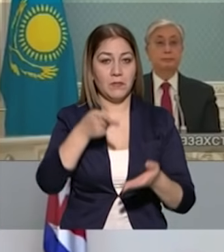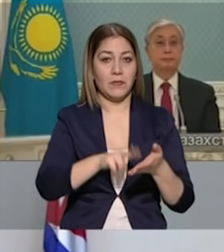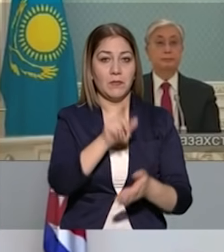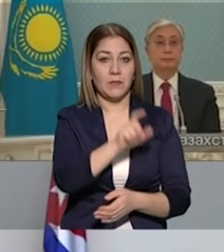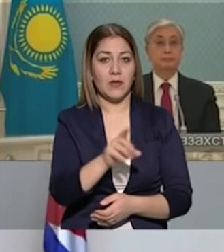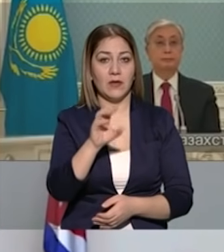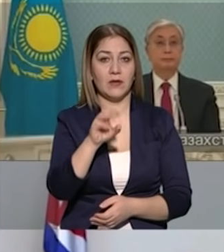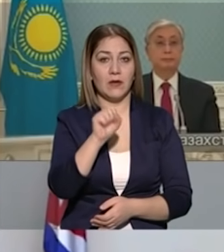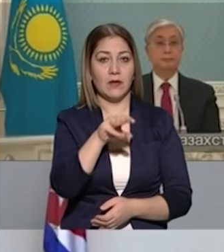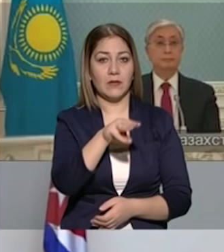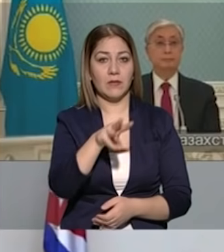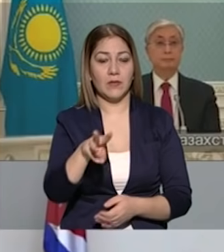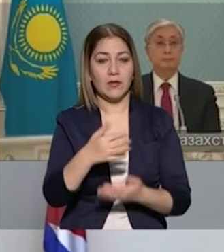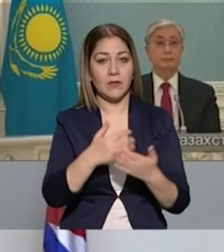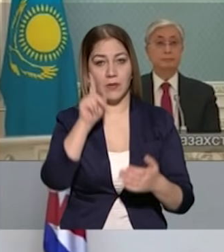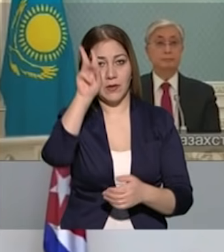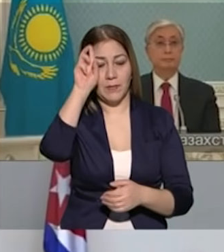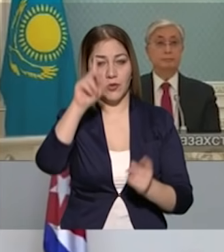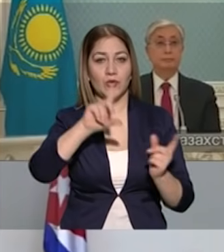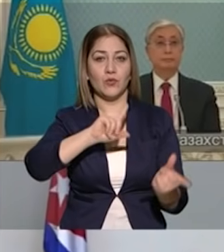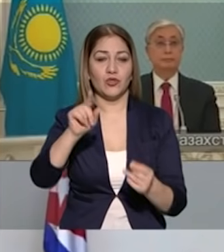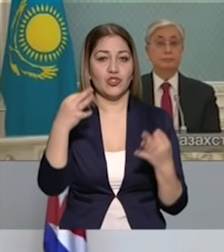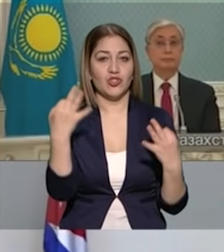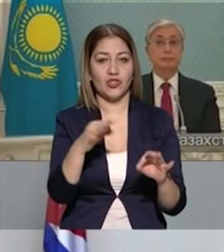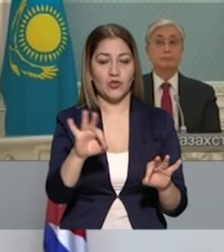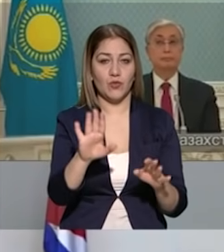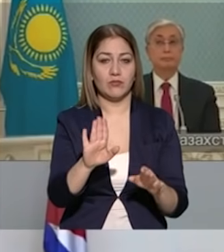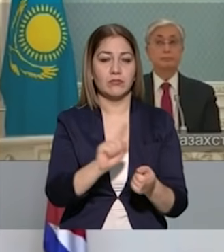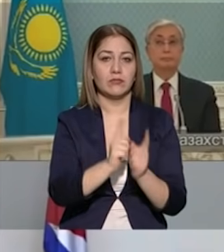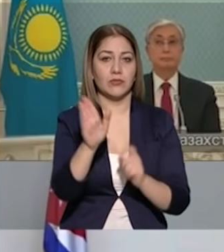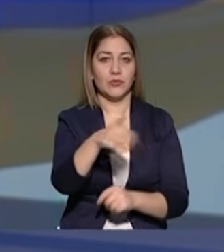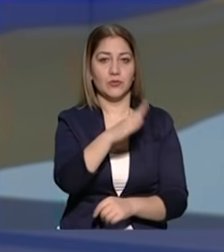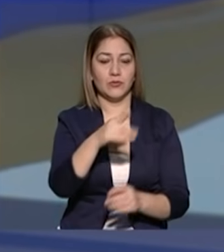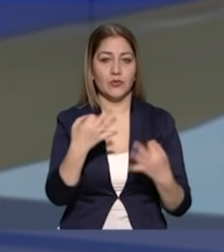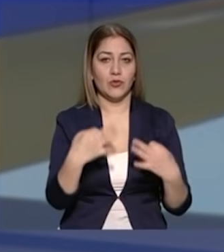համար ԵԱՏՄ-ը մի շարք երկրներ մուտքի արգելքի վերացման պայմանների ստեղծումը։